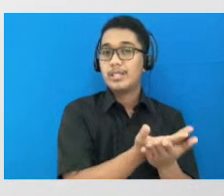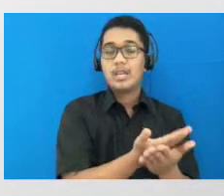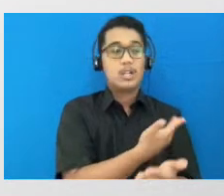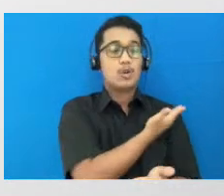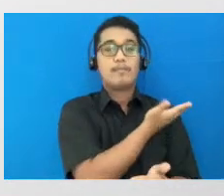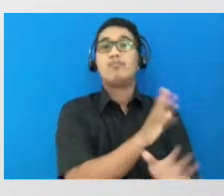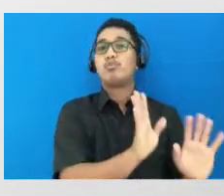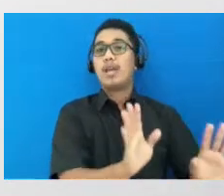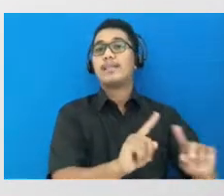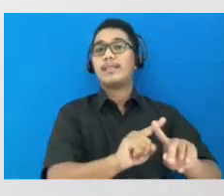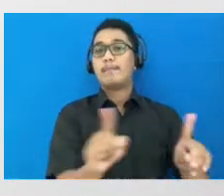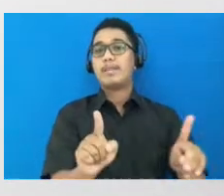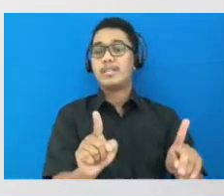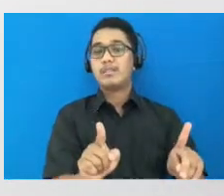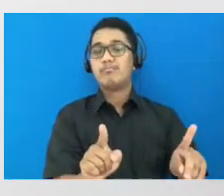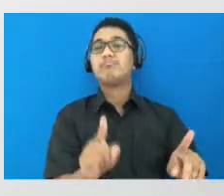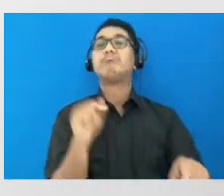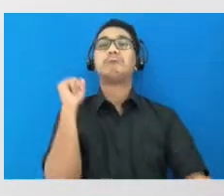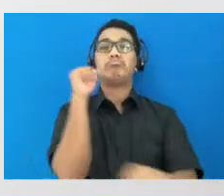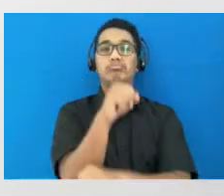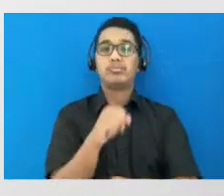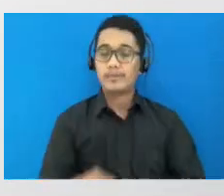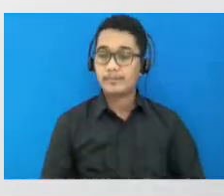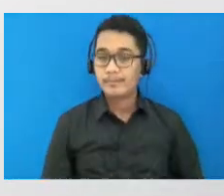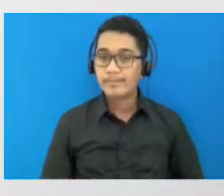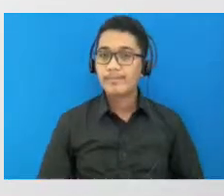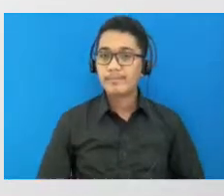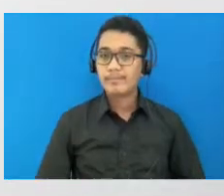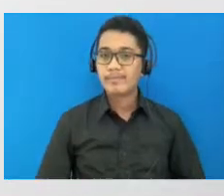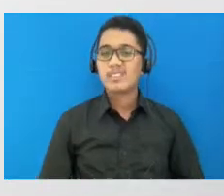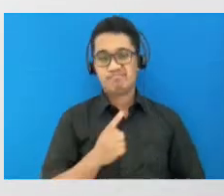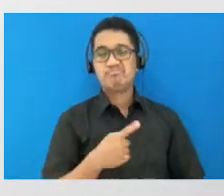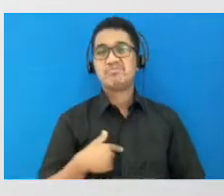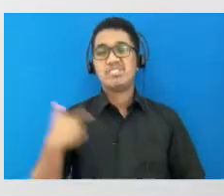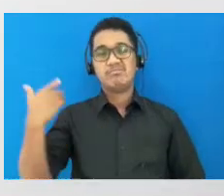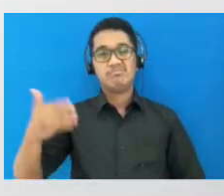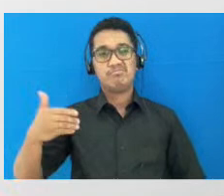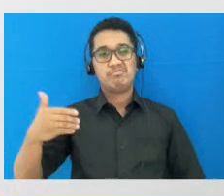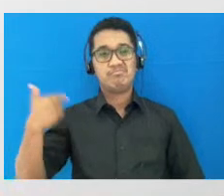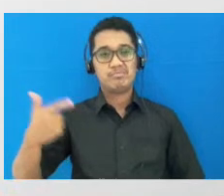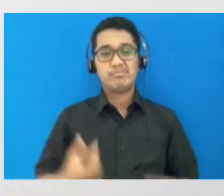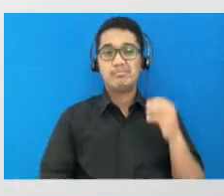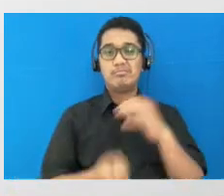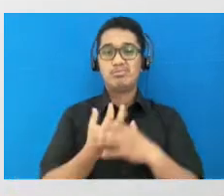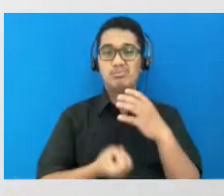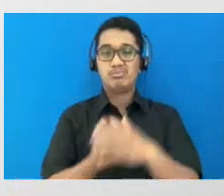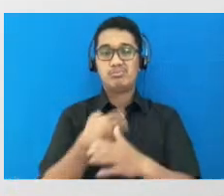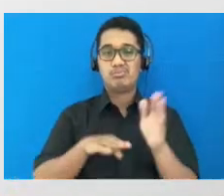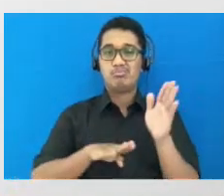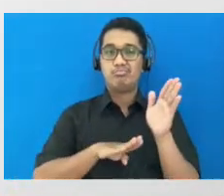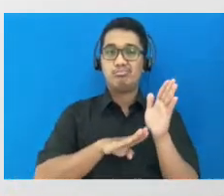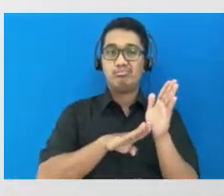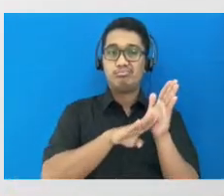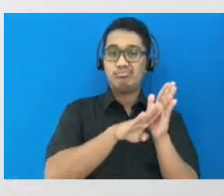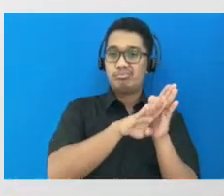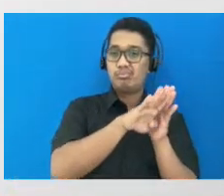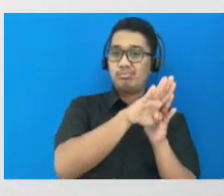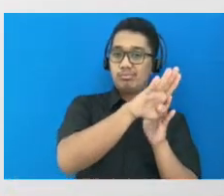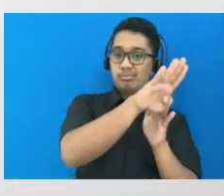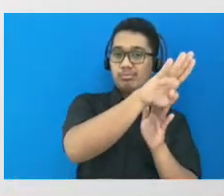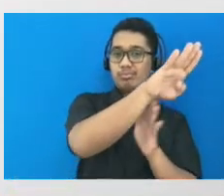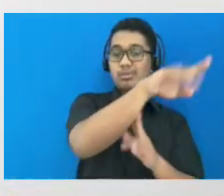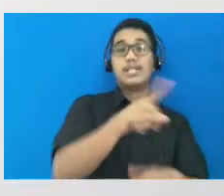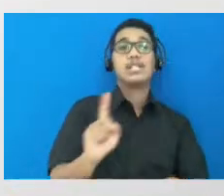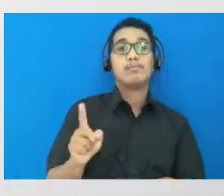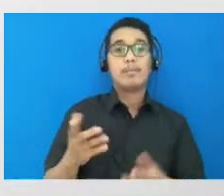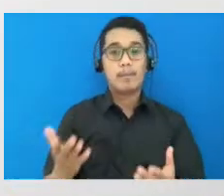tetapi adalah para pelaku. Nah, itu tren yang sangat menurut kami itu selalu meningkat dari hari ke hari. Karena apa?